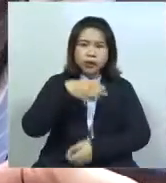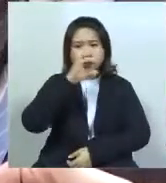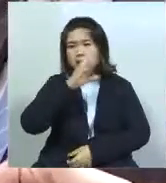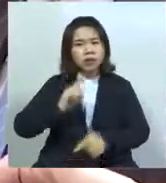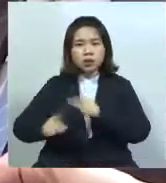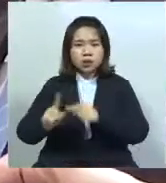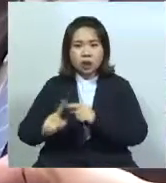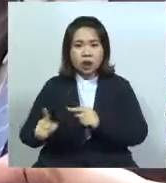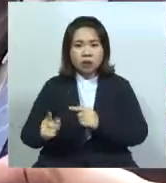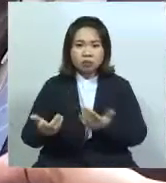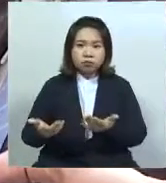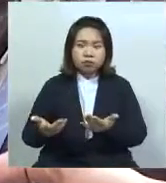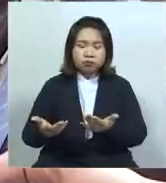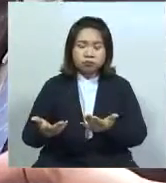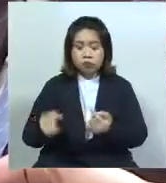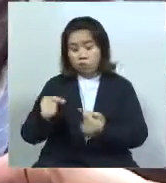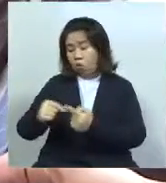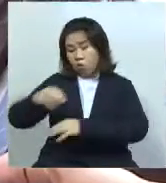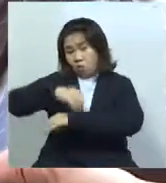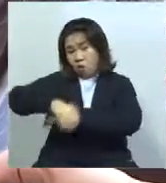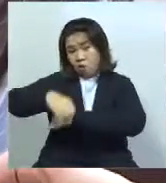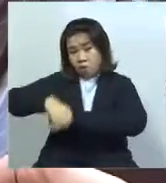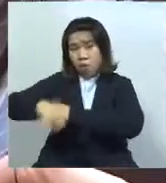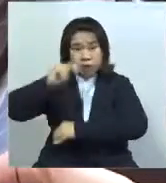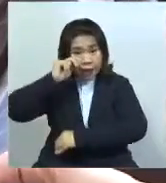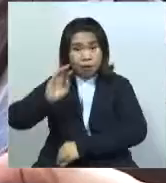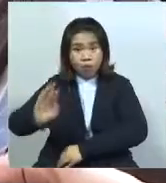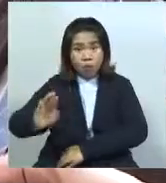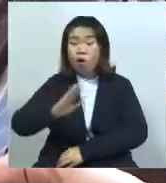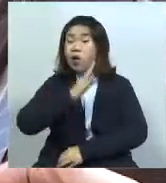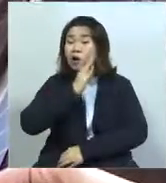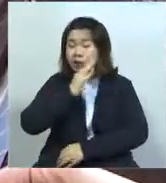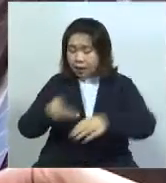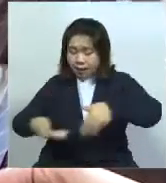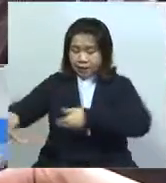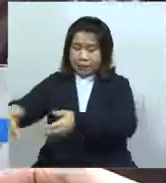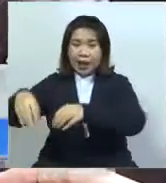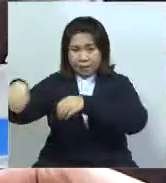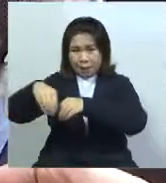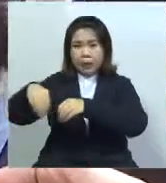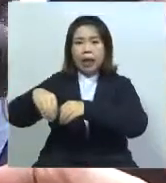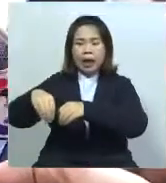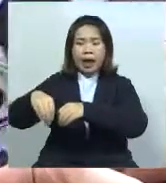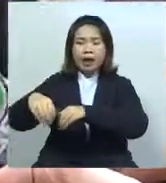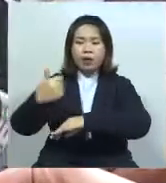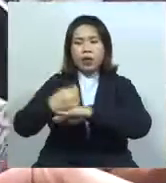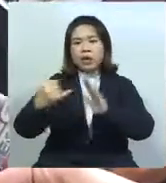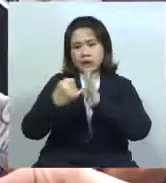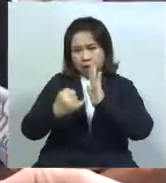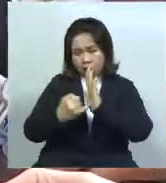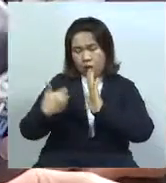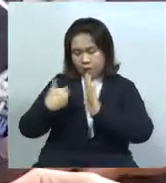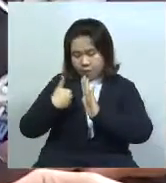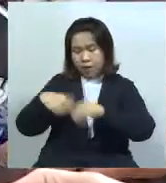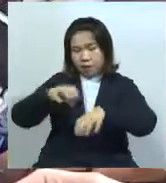เพื่อการเกษตรนะครับถ้ามีแหล่งน้ำบริเวณใกล้เคียงเนี่ยขณะนี้ท่านผู้ว่าการจังหวัดก็บูรณาการกับหน่วยงาน